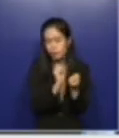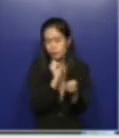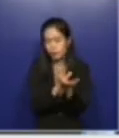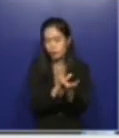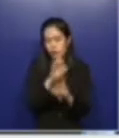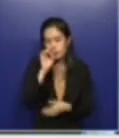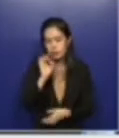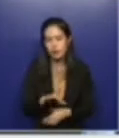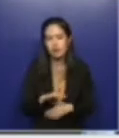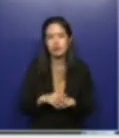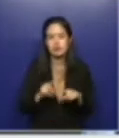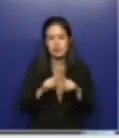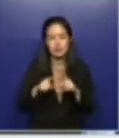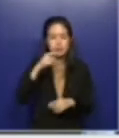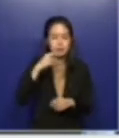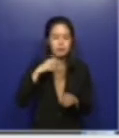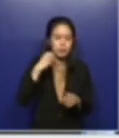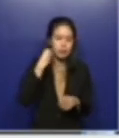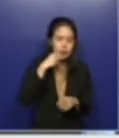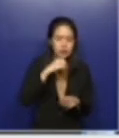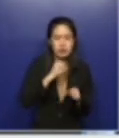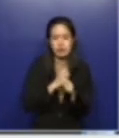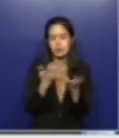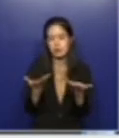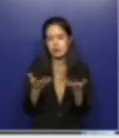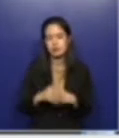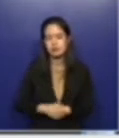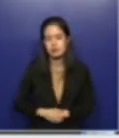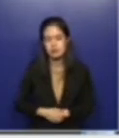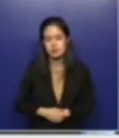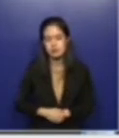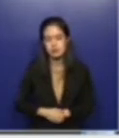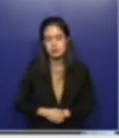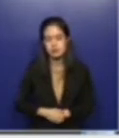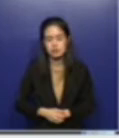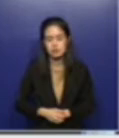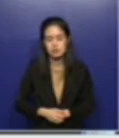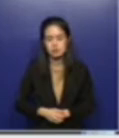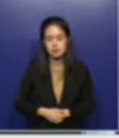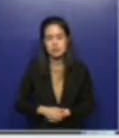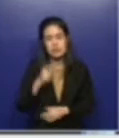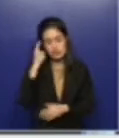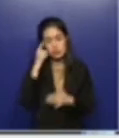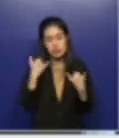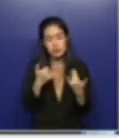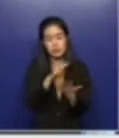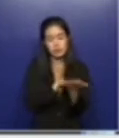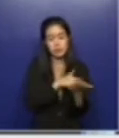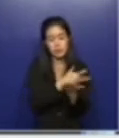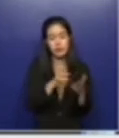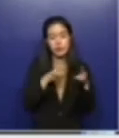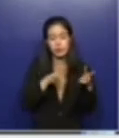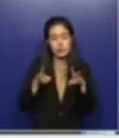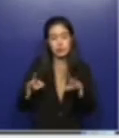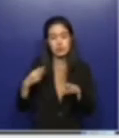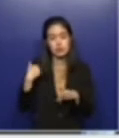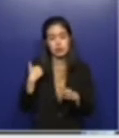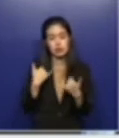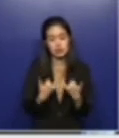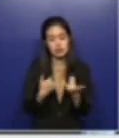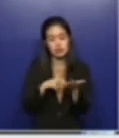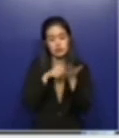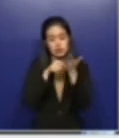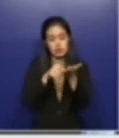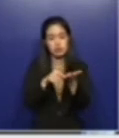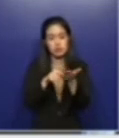ย่างนี้มันก็เลยตื่นตระหนกอย่างนี้นะครับผมก็เลยบอกว่าเนี่ยจะเป็นแนวทางหนึ่งที่ผมเชื่อว่าสภาแห่งนี้จะเสนอมาตรการ